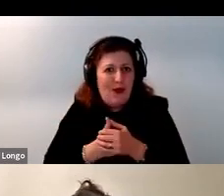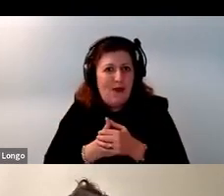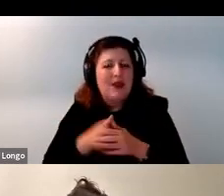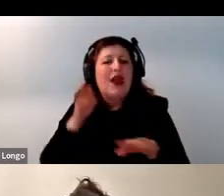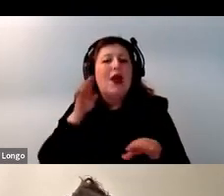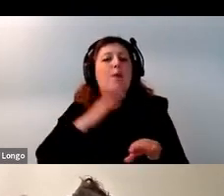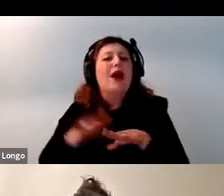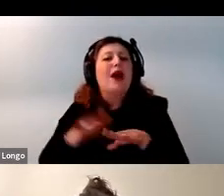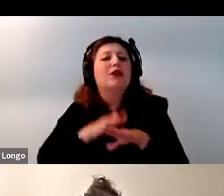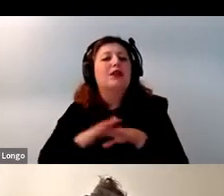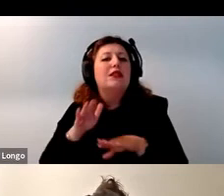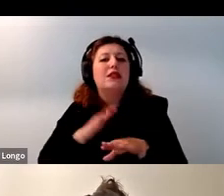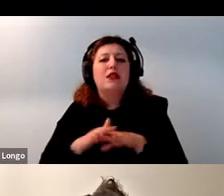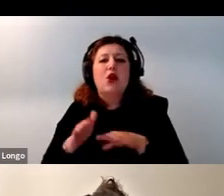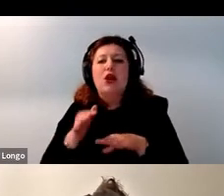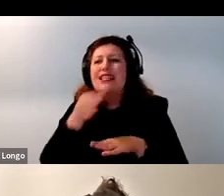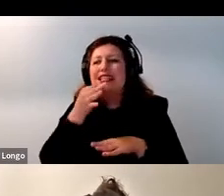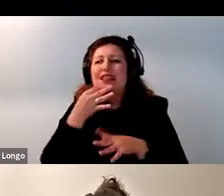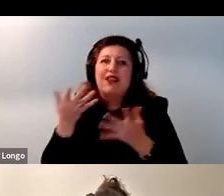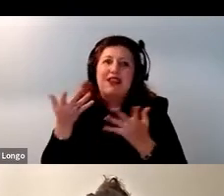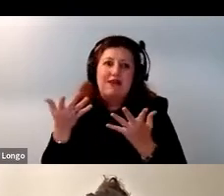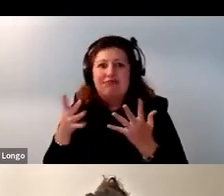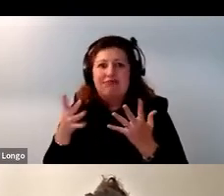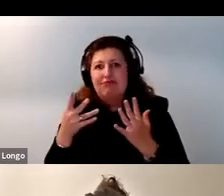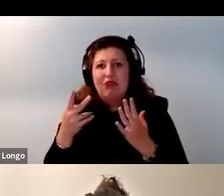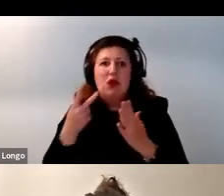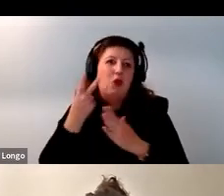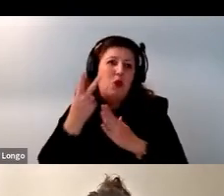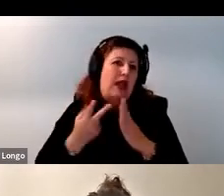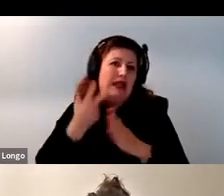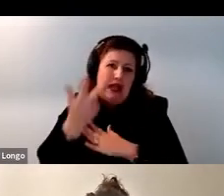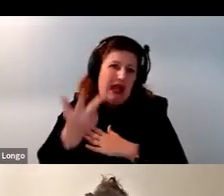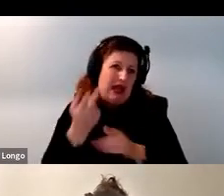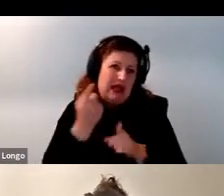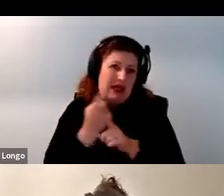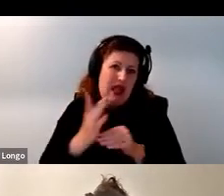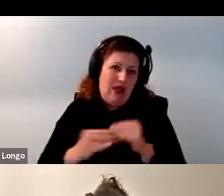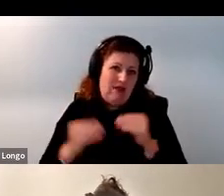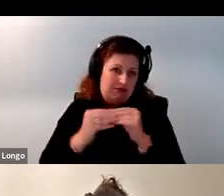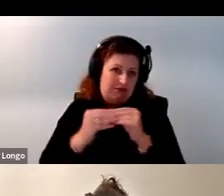manutenzione ci aspettavamo qualcosa del genere.